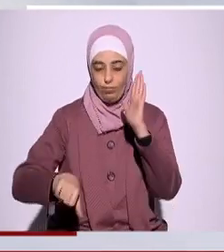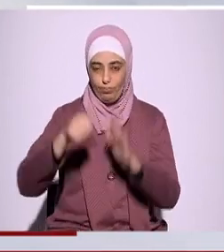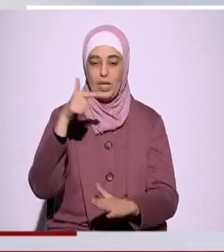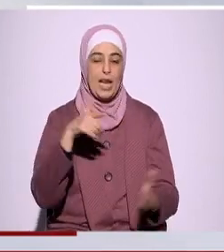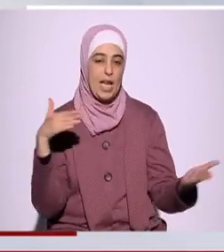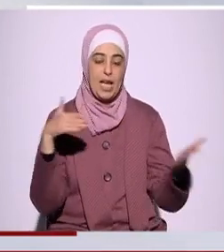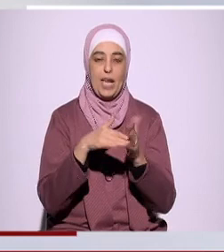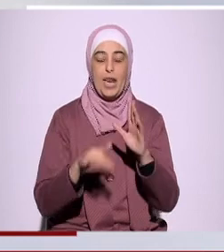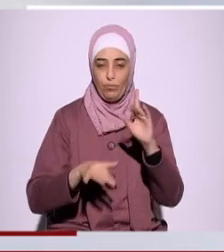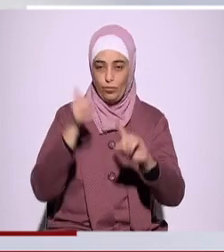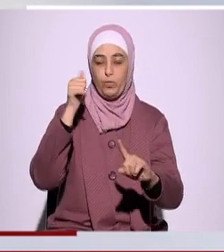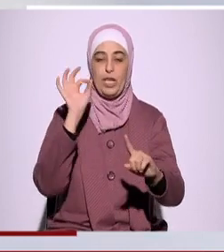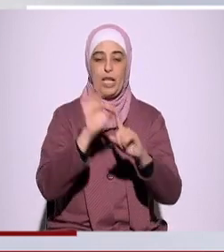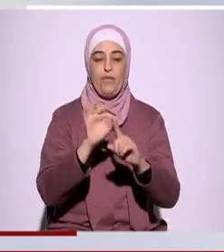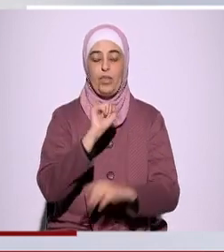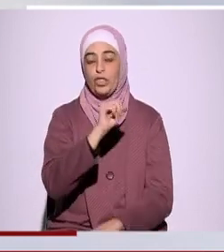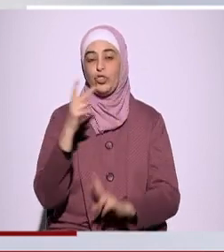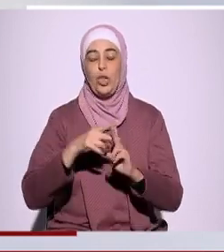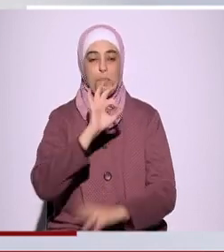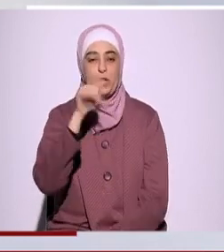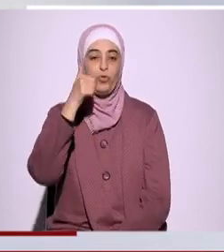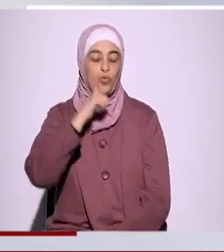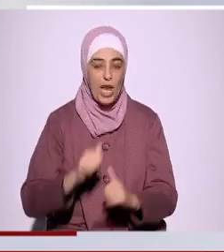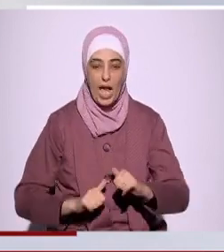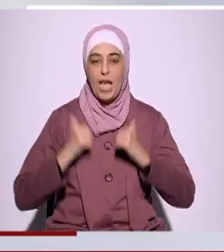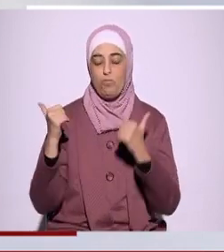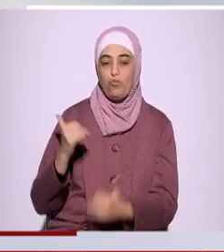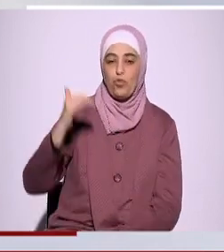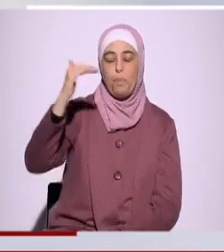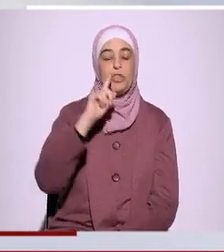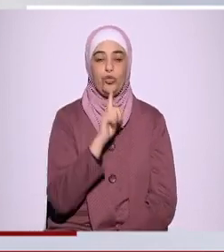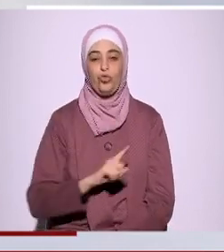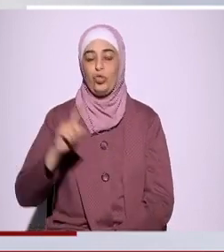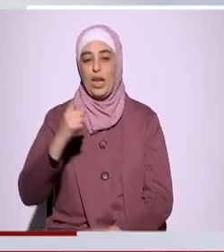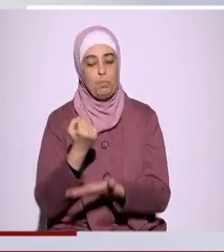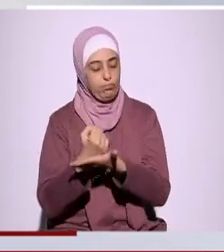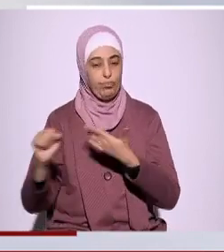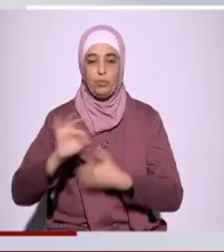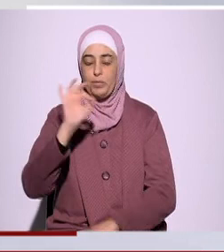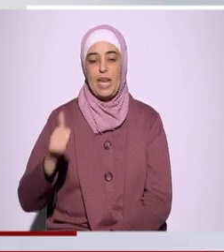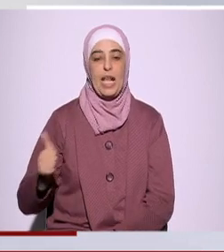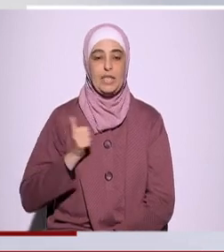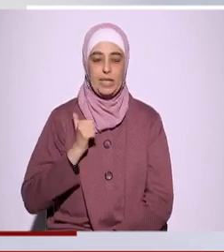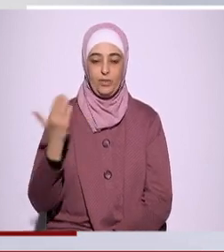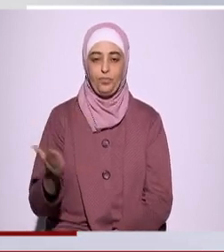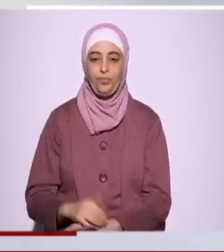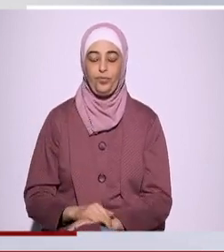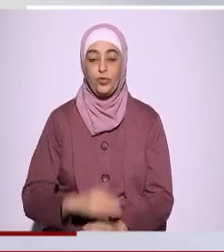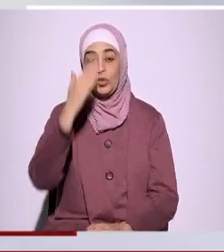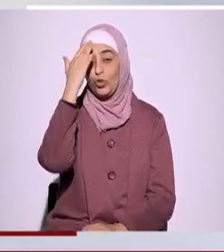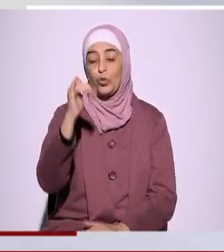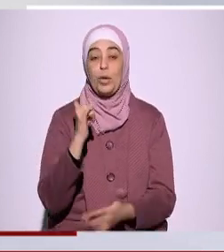نهايتها، وسوف يعيش الشعب السوداني حياة كريمة حياة طيبة بعيدا عن الأنظمة الشمولية الدكتاتورية. نعم، شكرا